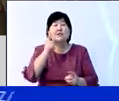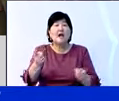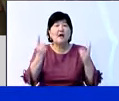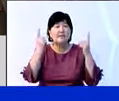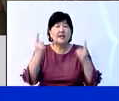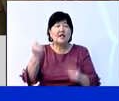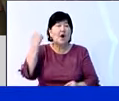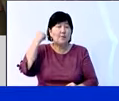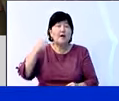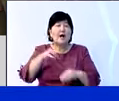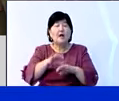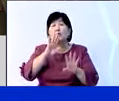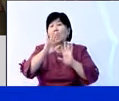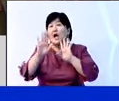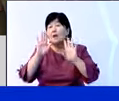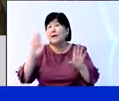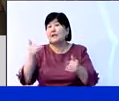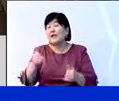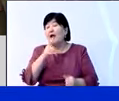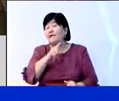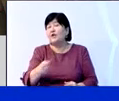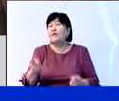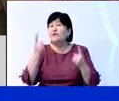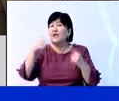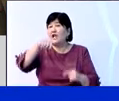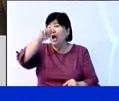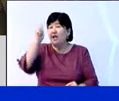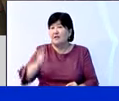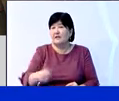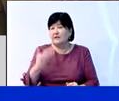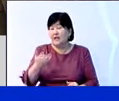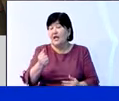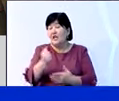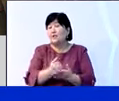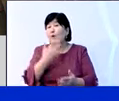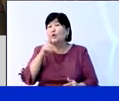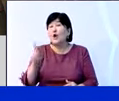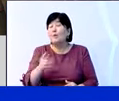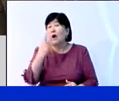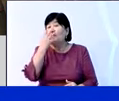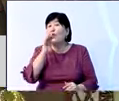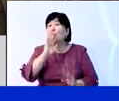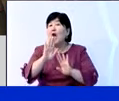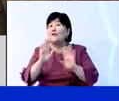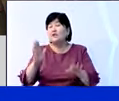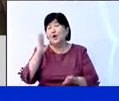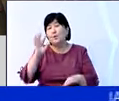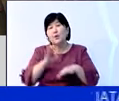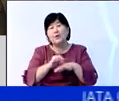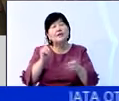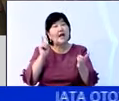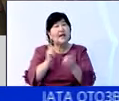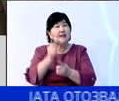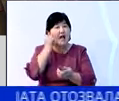Великой Победы организуются выставки экспонатов времен Великой Отечественной войны из фонда музея. Фотовыставки будут проводиться